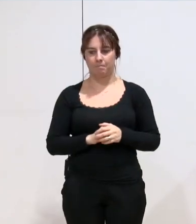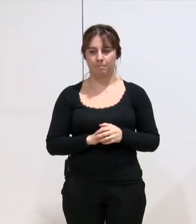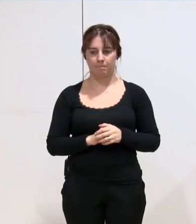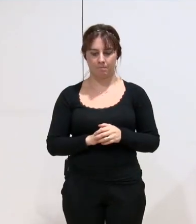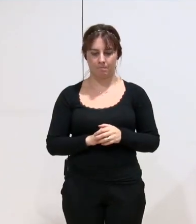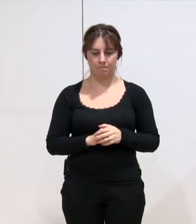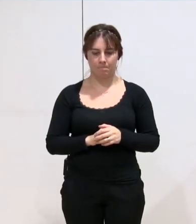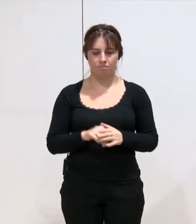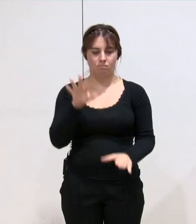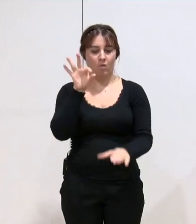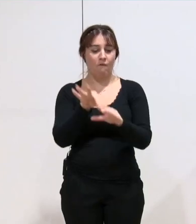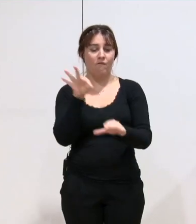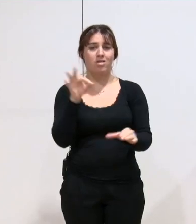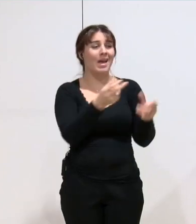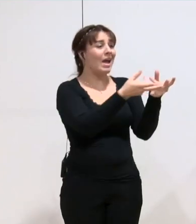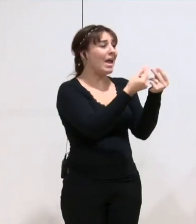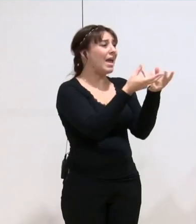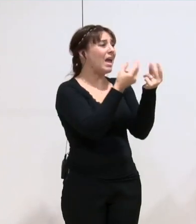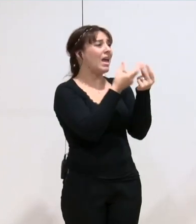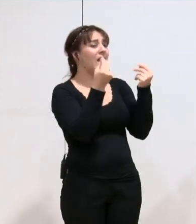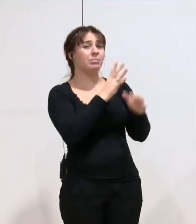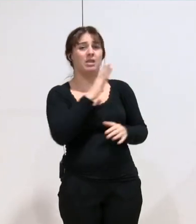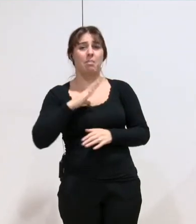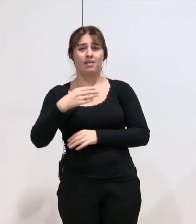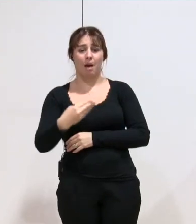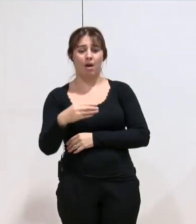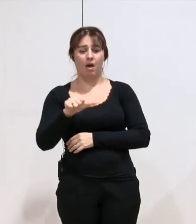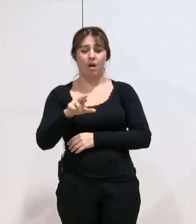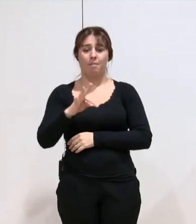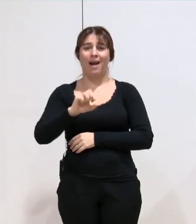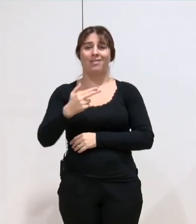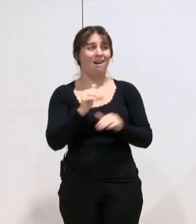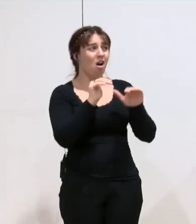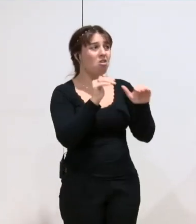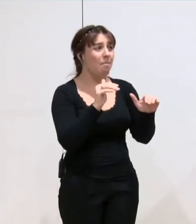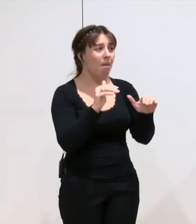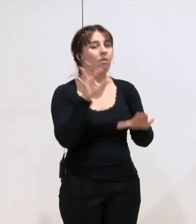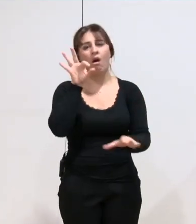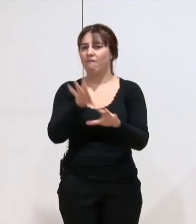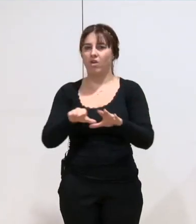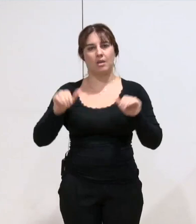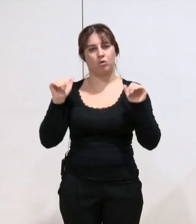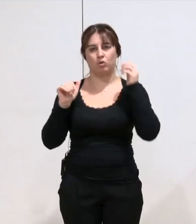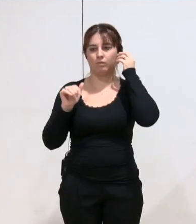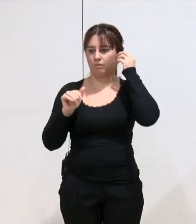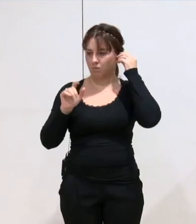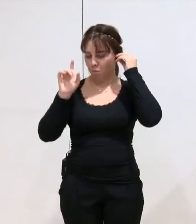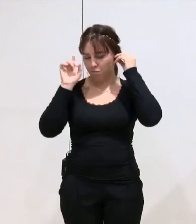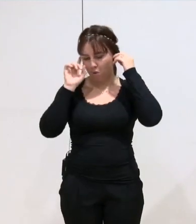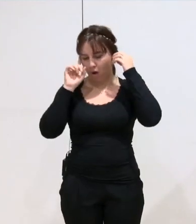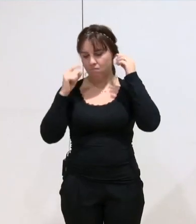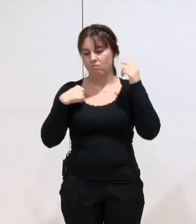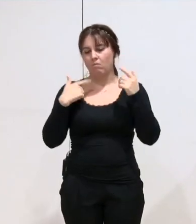En attendant, notre vote, malgré les explications de Madame Martin, restera un vote d'abstention, parce que sans être d'un naturel très